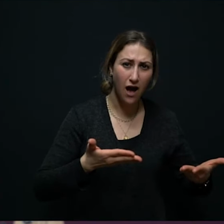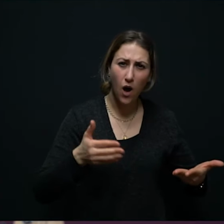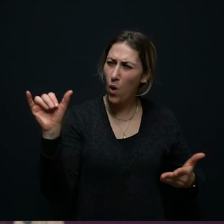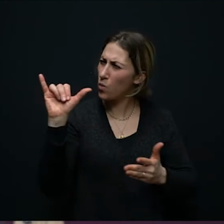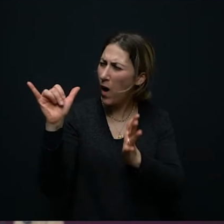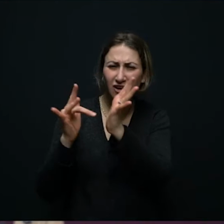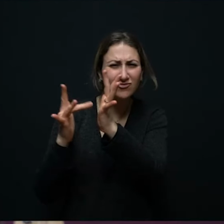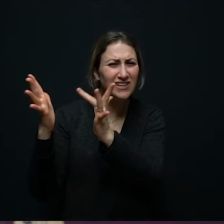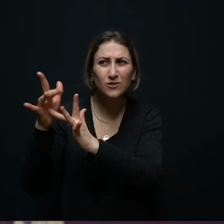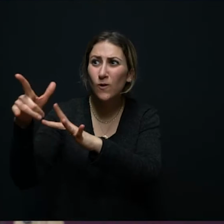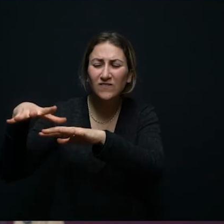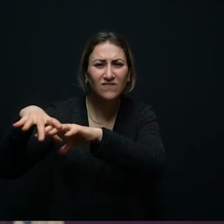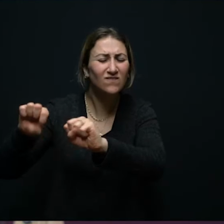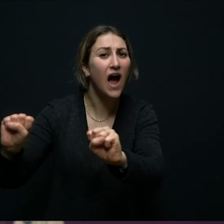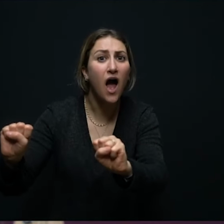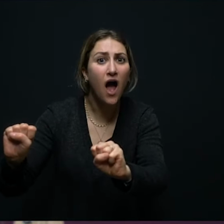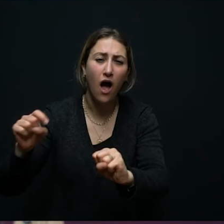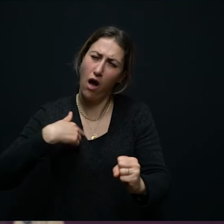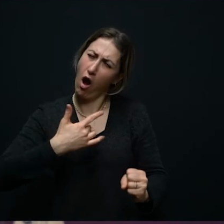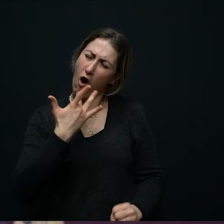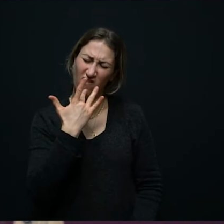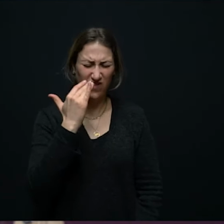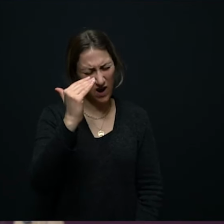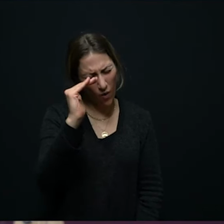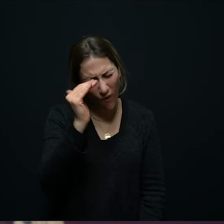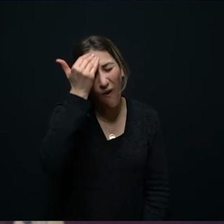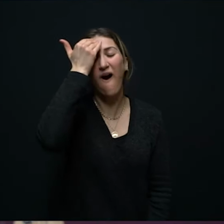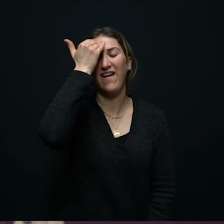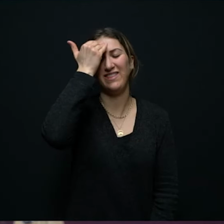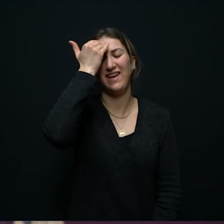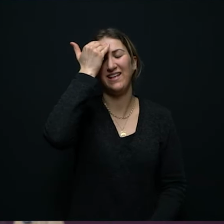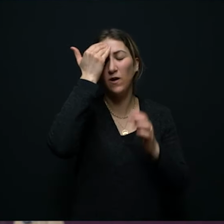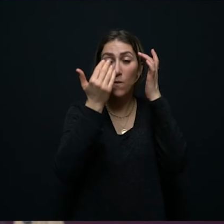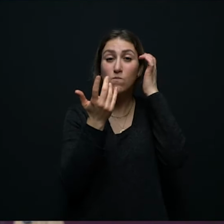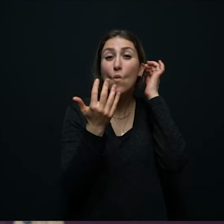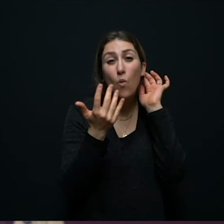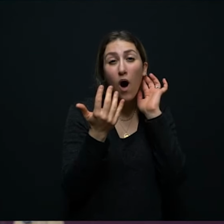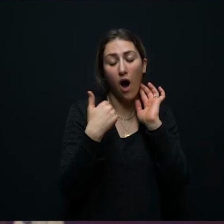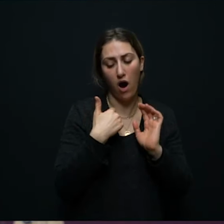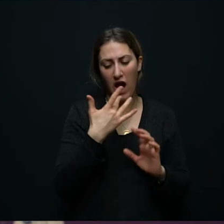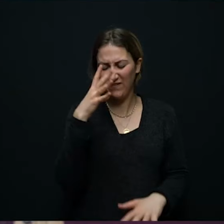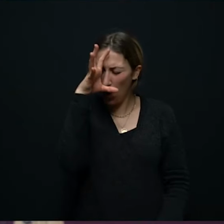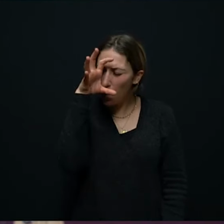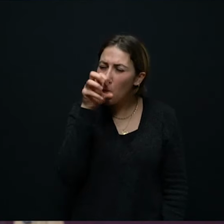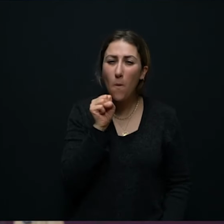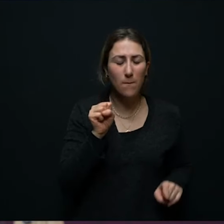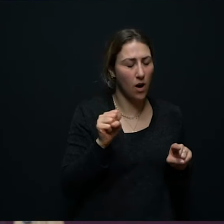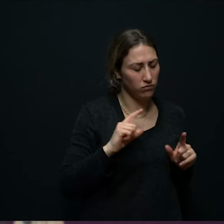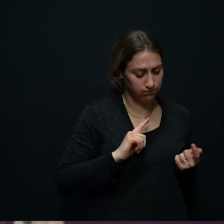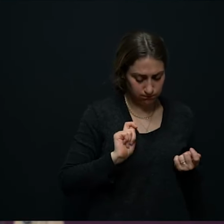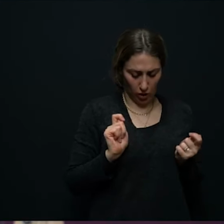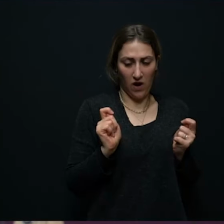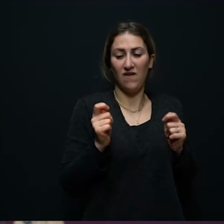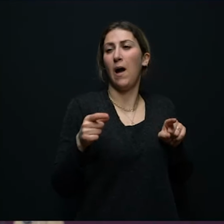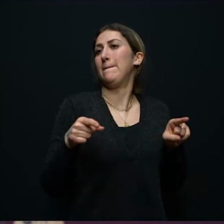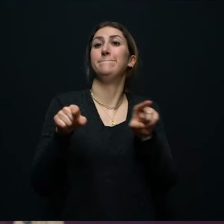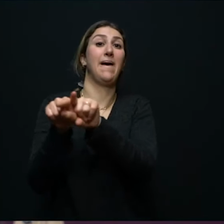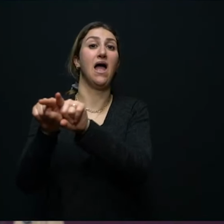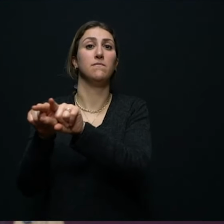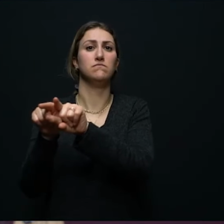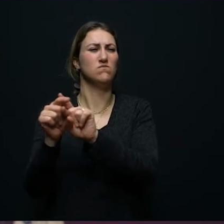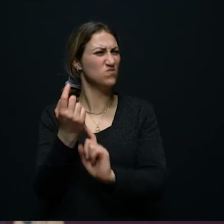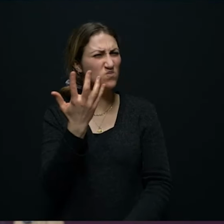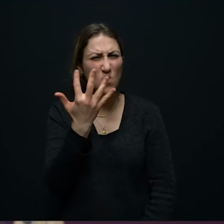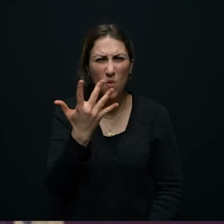parce que lorsque je vois christ je vois dieu christ est venu pour nous révéler le